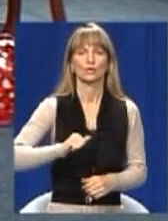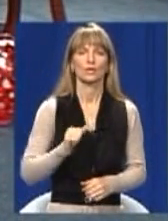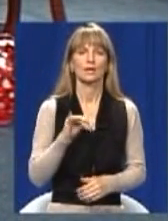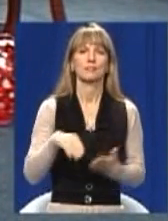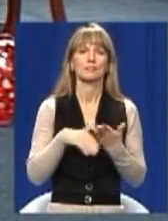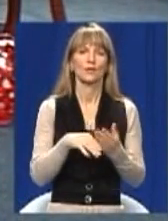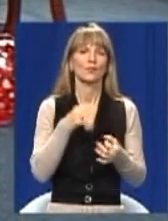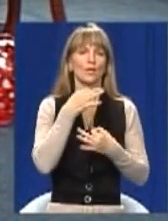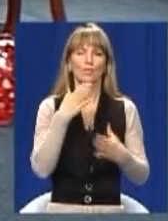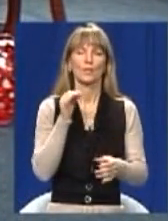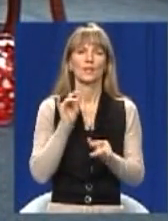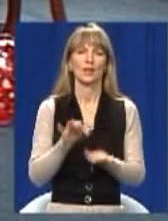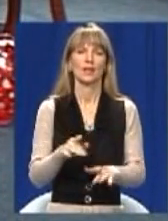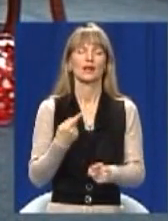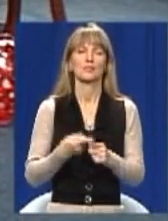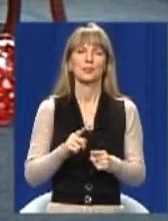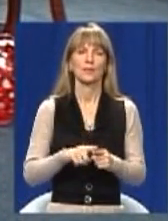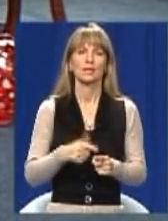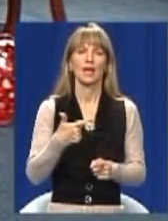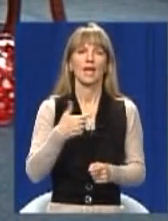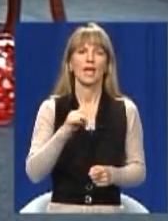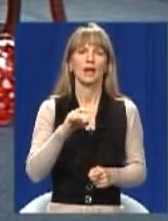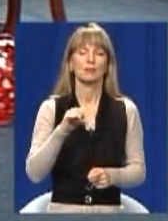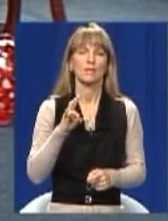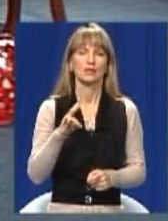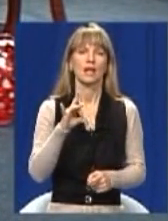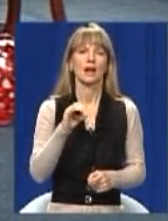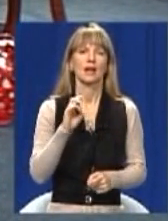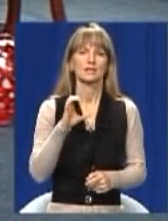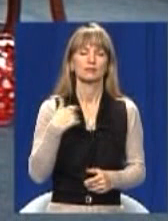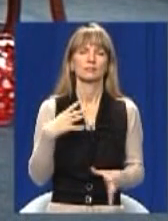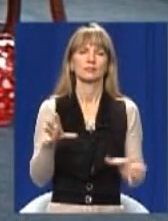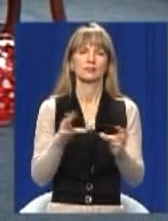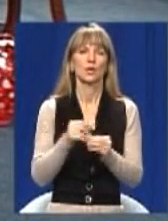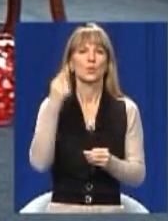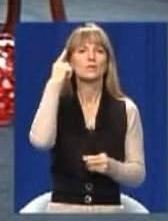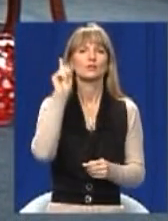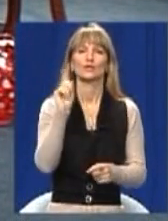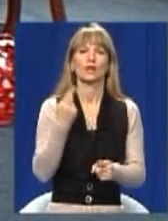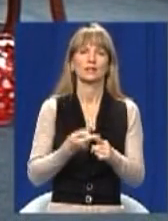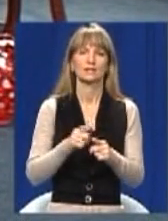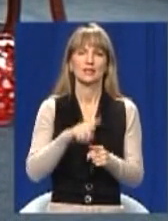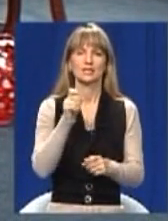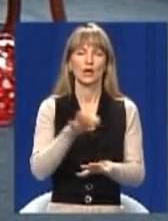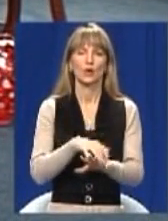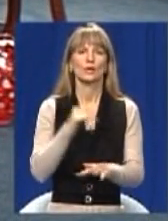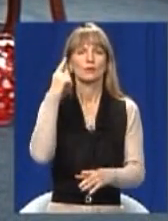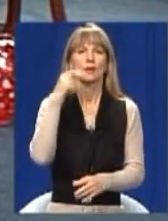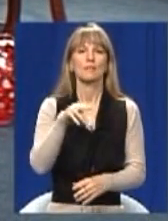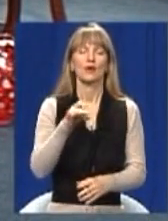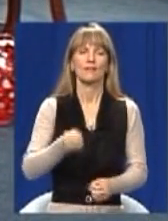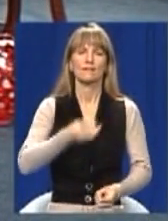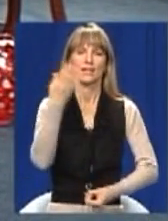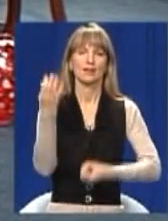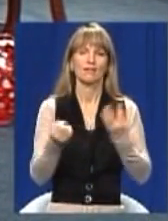помічниками у будь-якій справі. А, тож, з герман-рексами ми дізналися, що це за котики, дізналися і про фейерверки, і